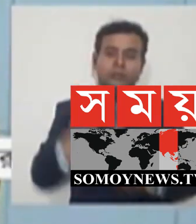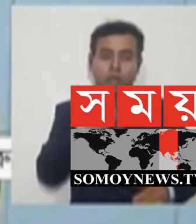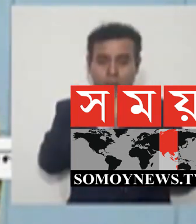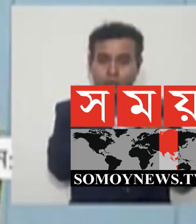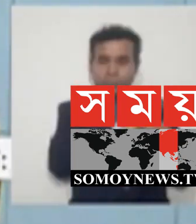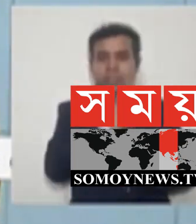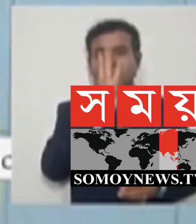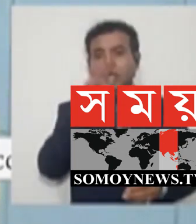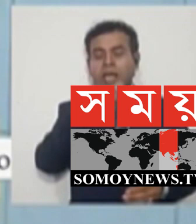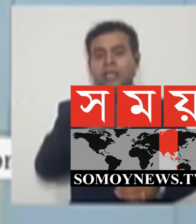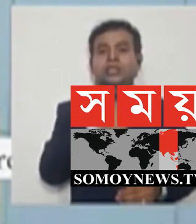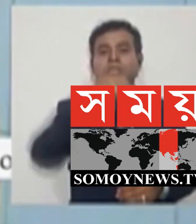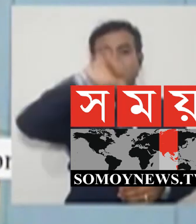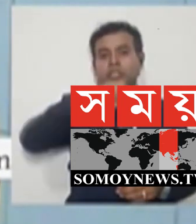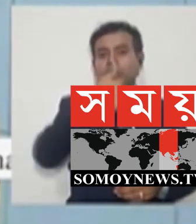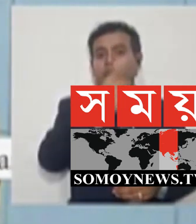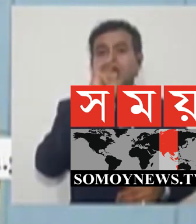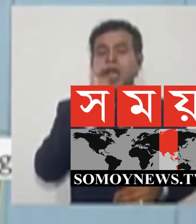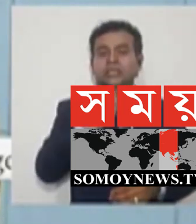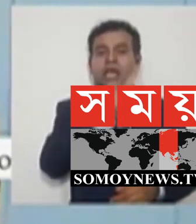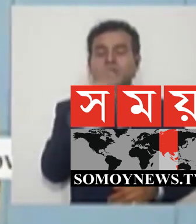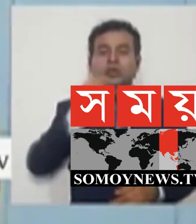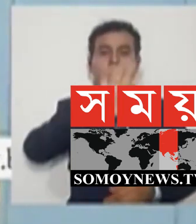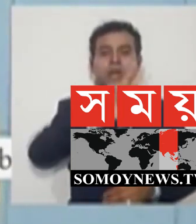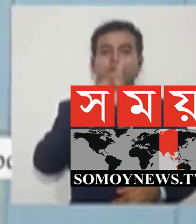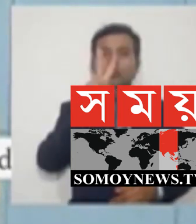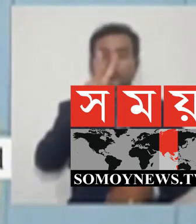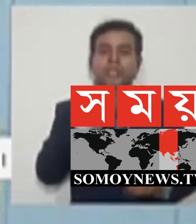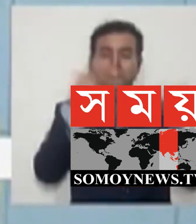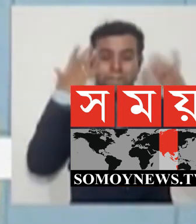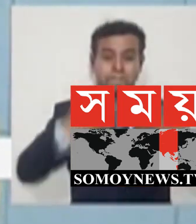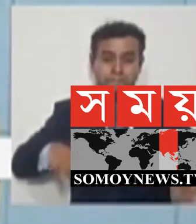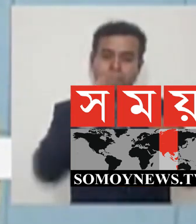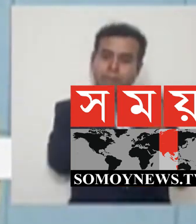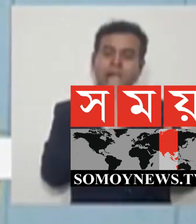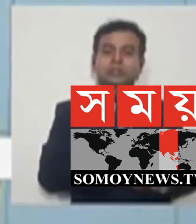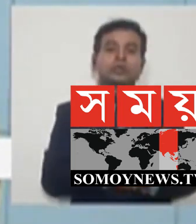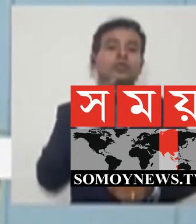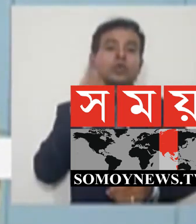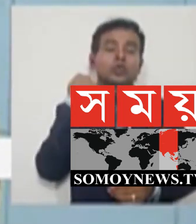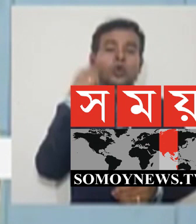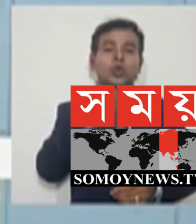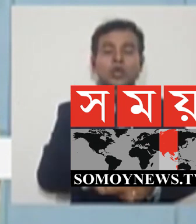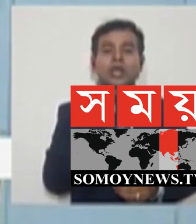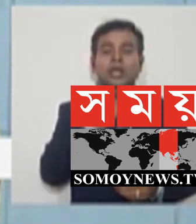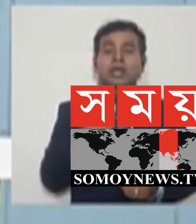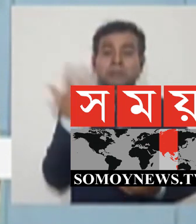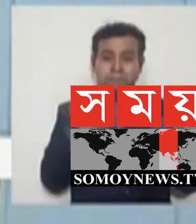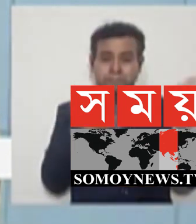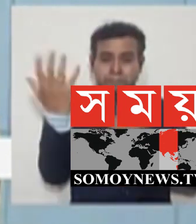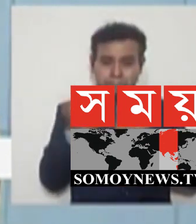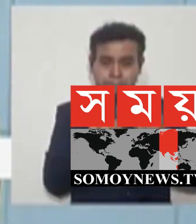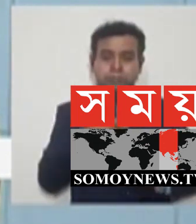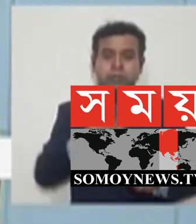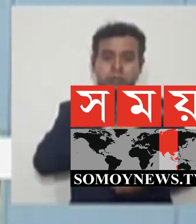3,96,152টি। গত 24 ঘন্টায় সুরক্ষা সামগ্রী সংগ্রহ বেড়েছে 13,000টি